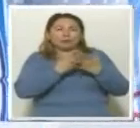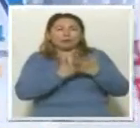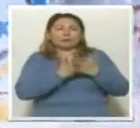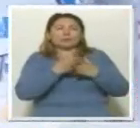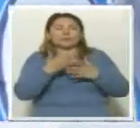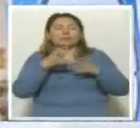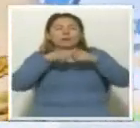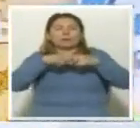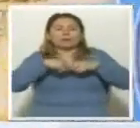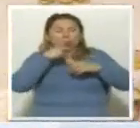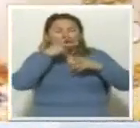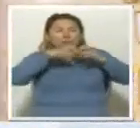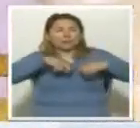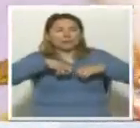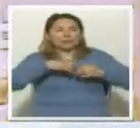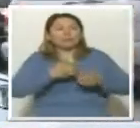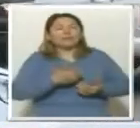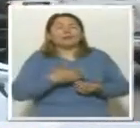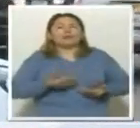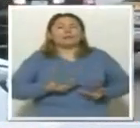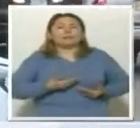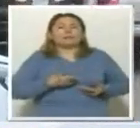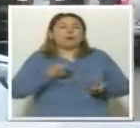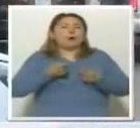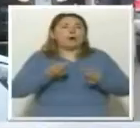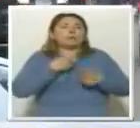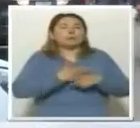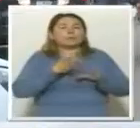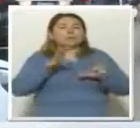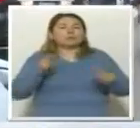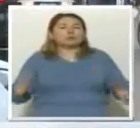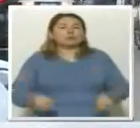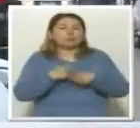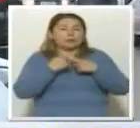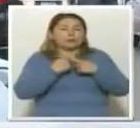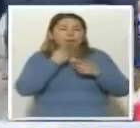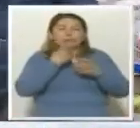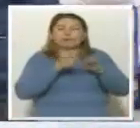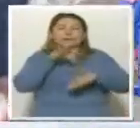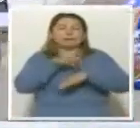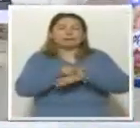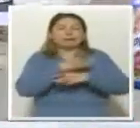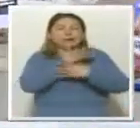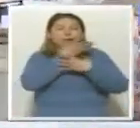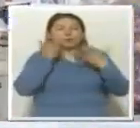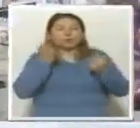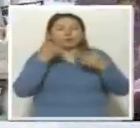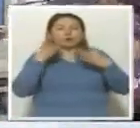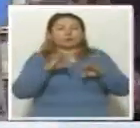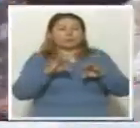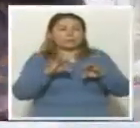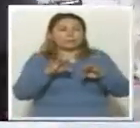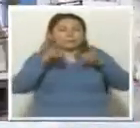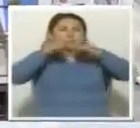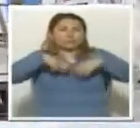биыл мониторинг тұтынушылардың өмірі мен денсаулығына қауіп төндіретін заң бұзушылықтарды анықтады. Жоқ. Соның салдарынан рұқсат етілмеген